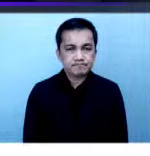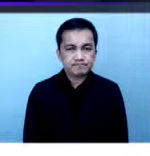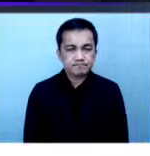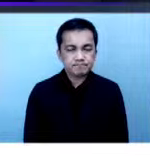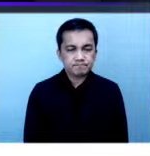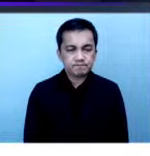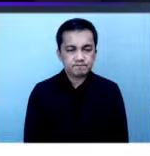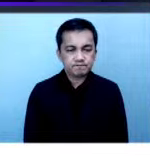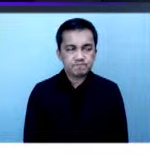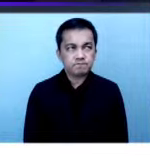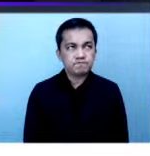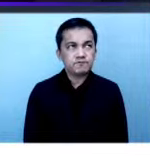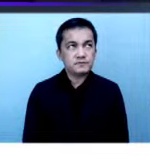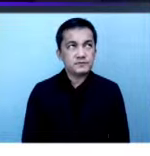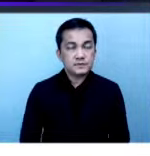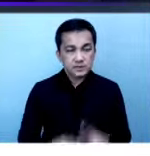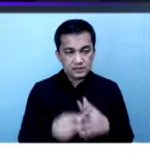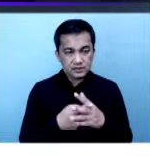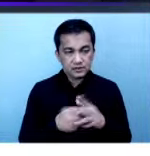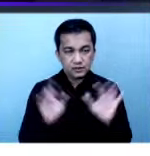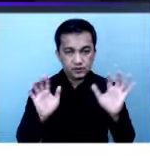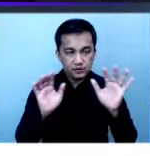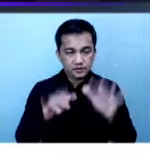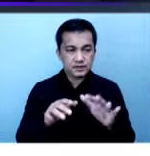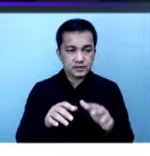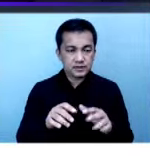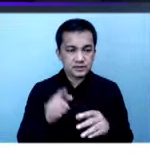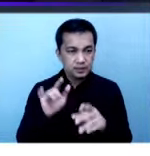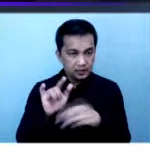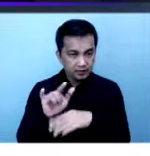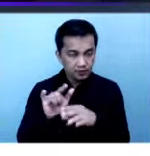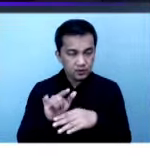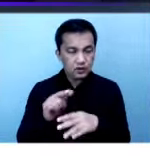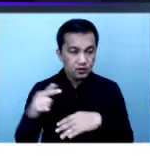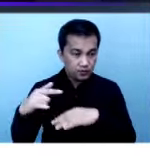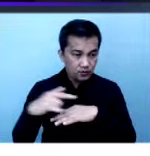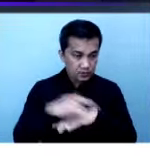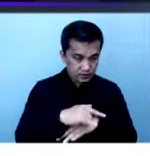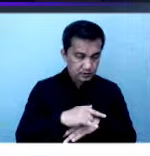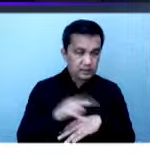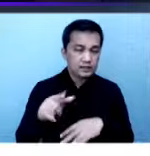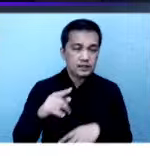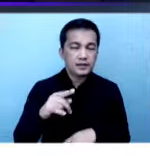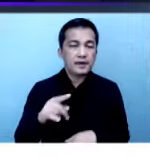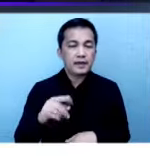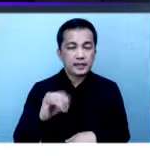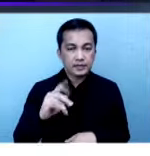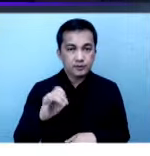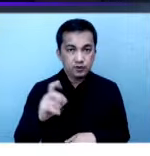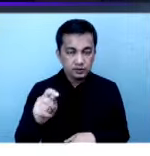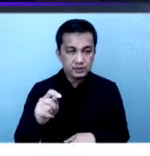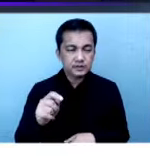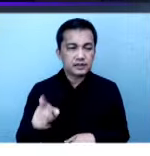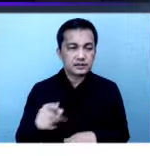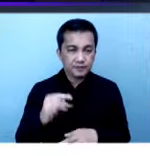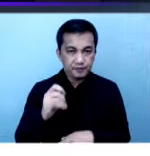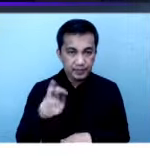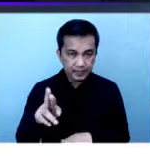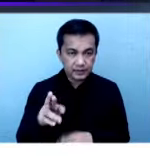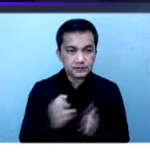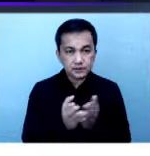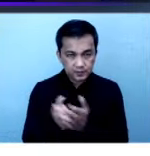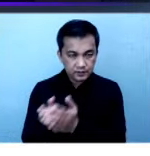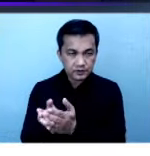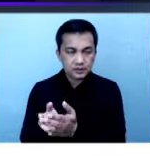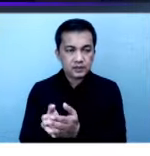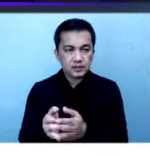Nagsimula na rin dumagsa ang mga biyahero sa mga airport at pantalan para sa Semana Santa. Bukod sa siksikan, tiniyak ng mga otoridad ang